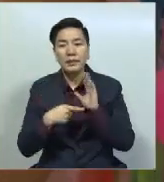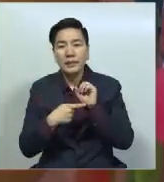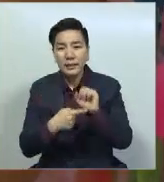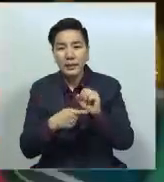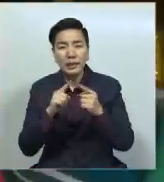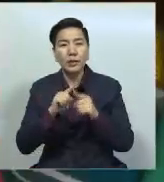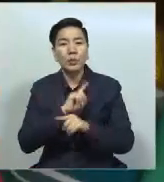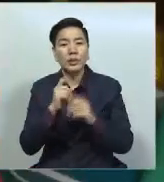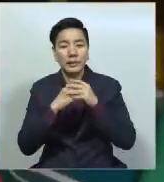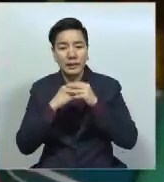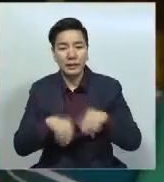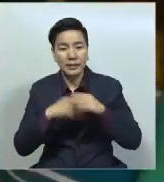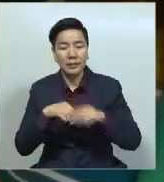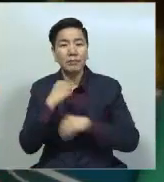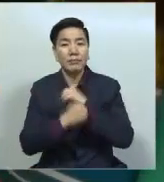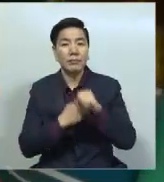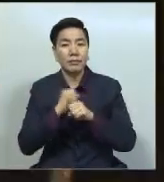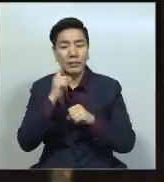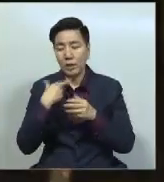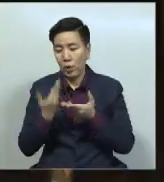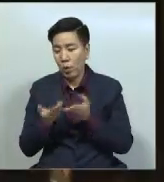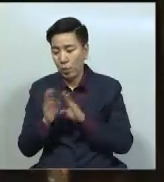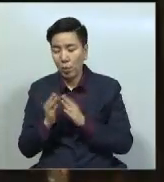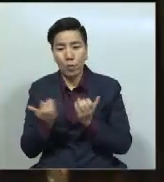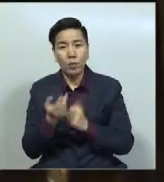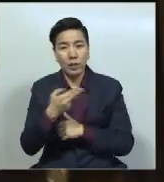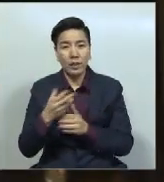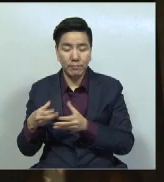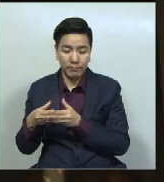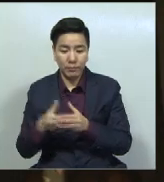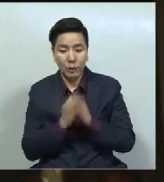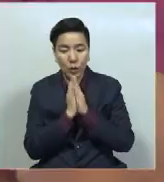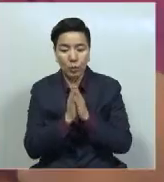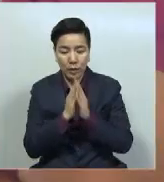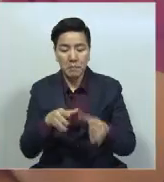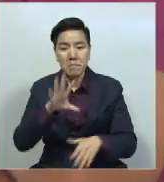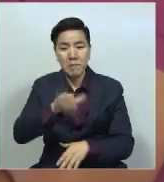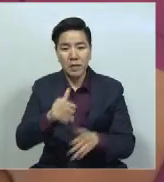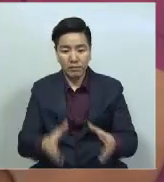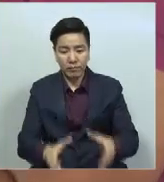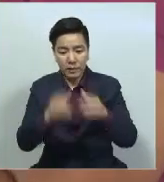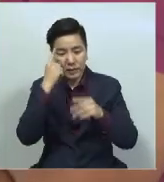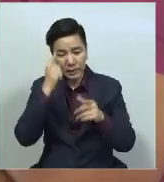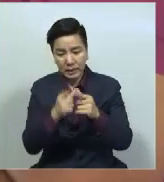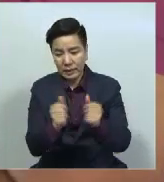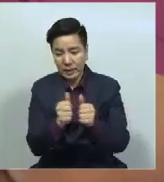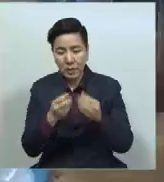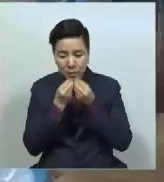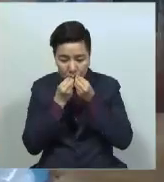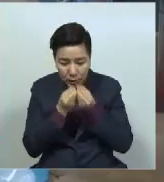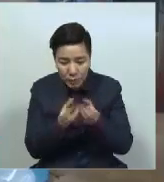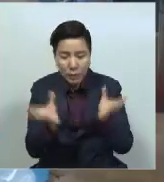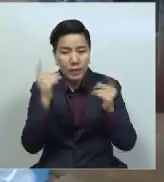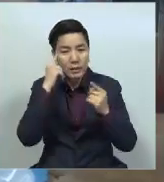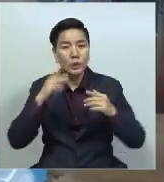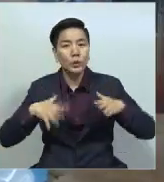ลักษณ์ในวันตรุษจีนหรือว่าวันขึ้นปีใหม่นำครอบครัวบุตรหลานไปไหว้สักการะเจ้าพ่อหลักเมืองเพื่อความเป็นสิริมงคลขอพรให้มีความ